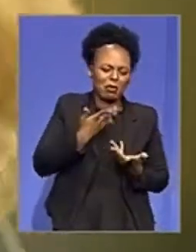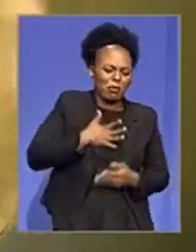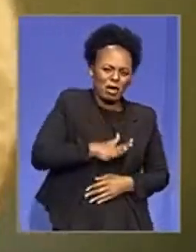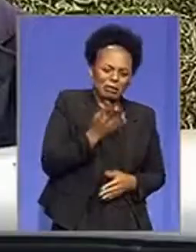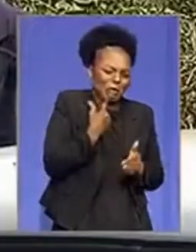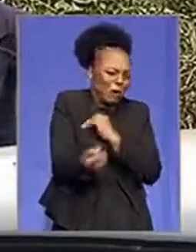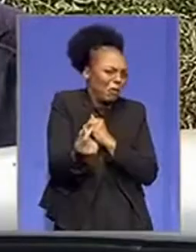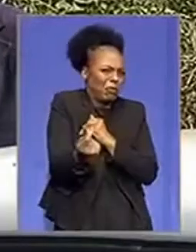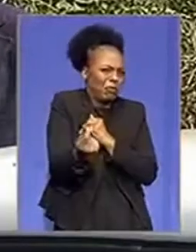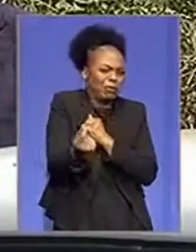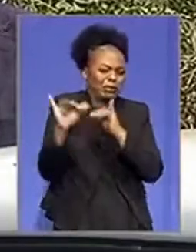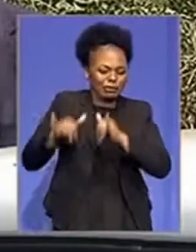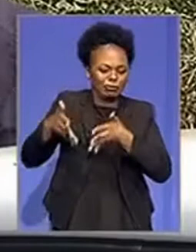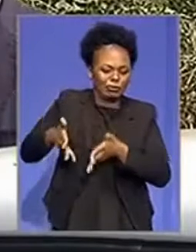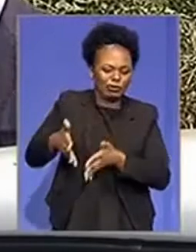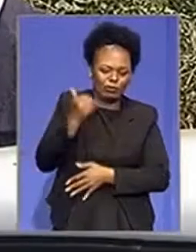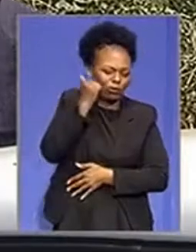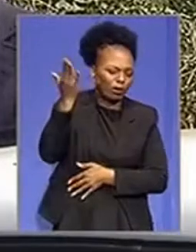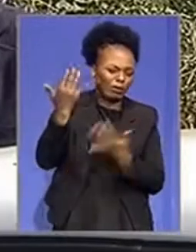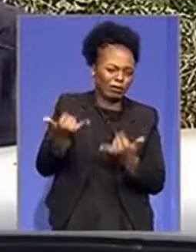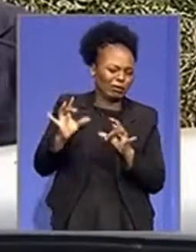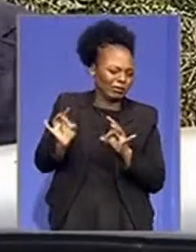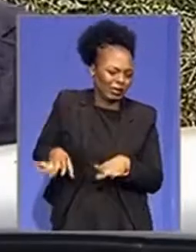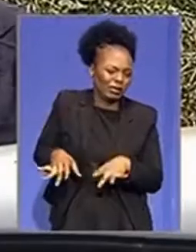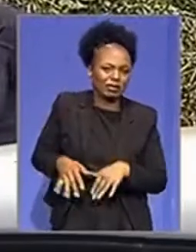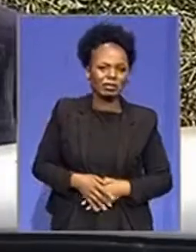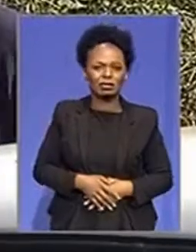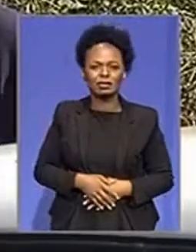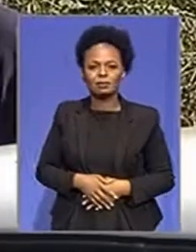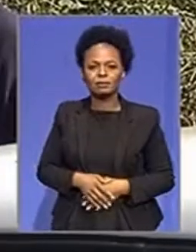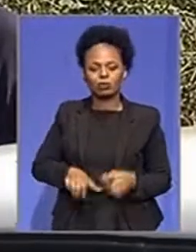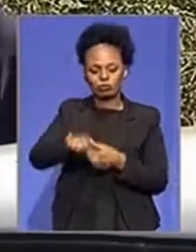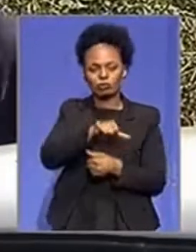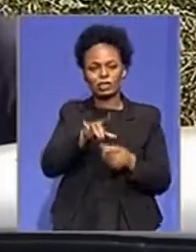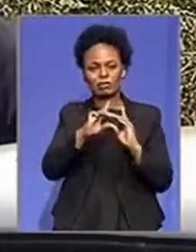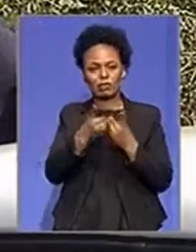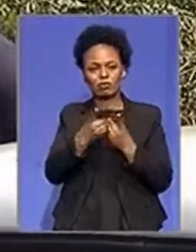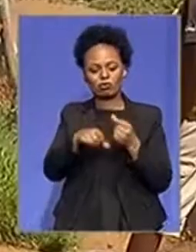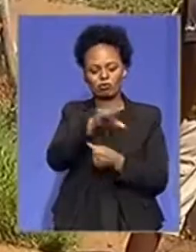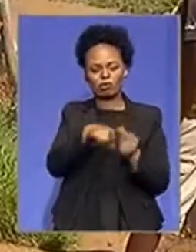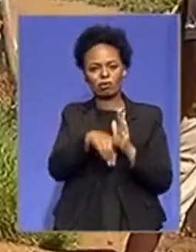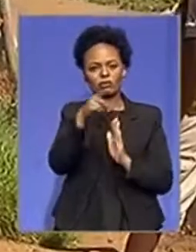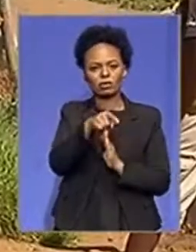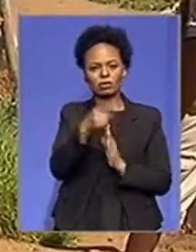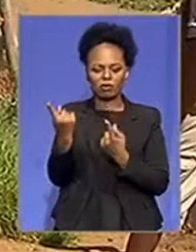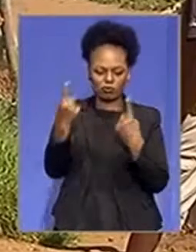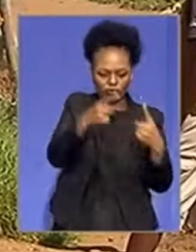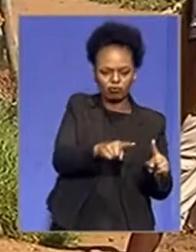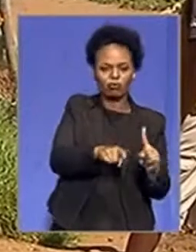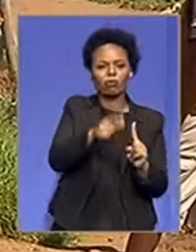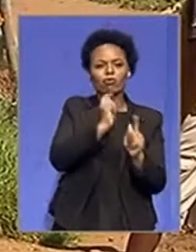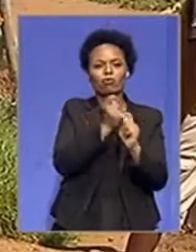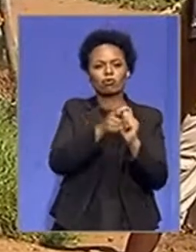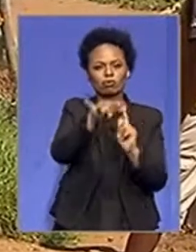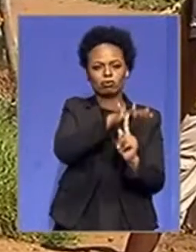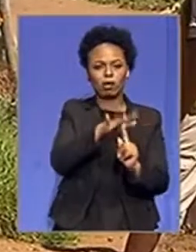mo. nakong ye ba lefapha la tlhabollo ya leago ba ile ba fihla nkgono re tla mo tsamaisa